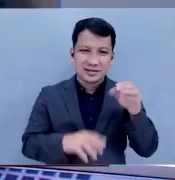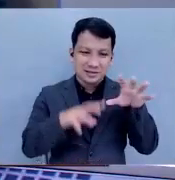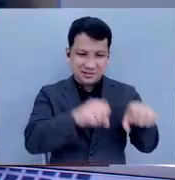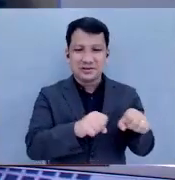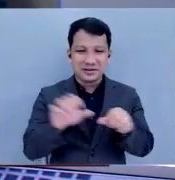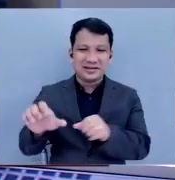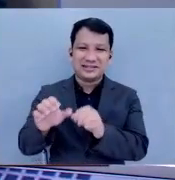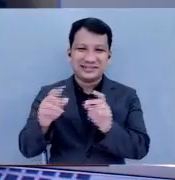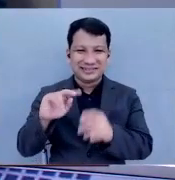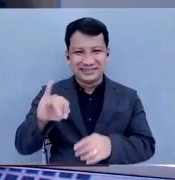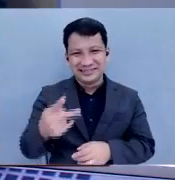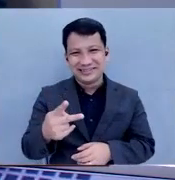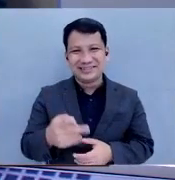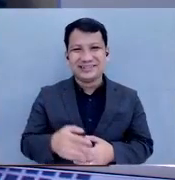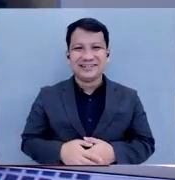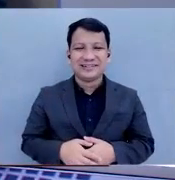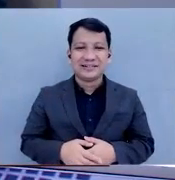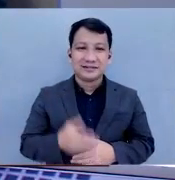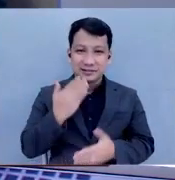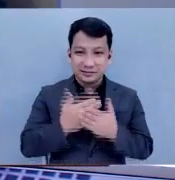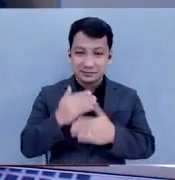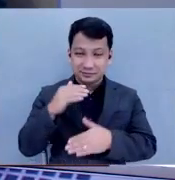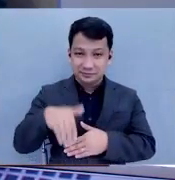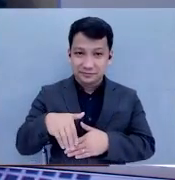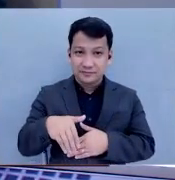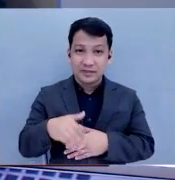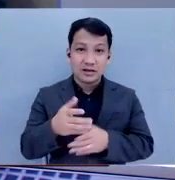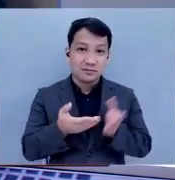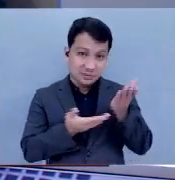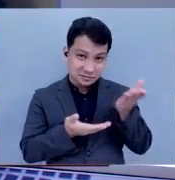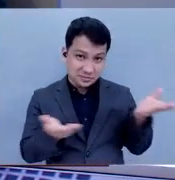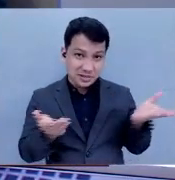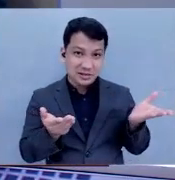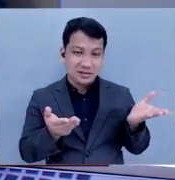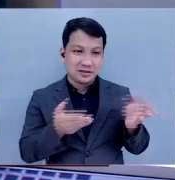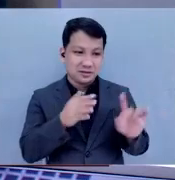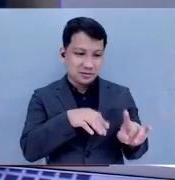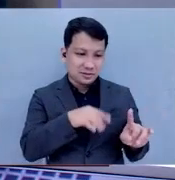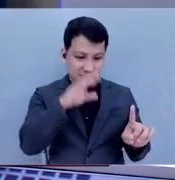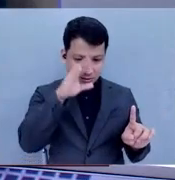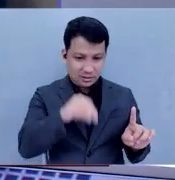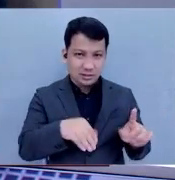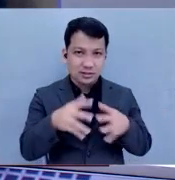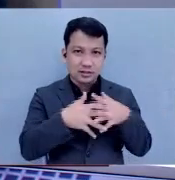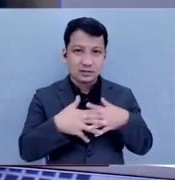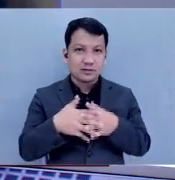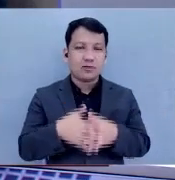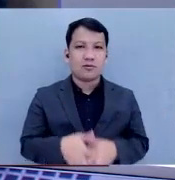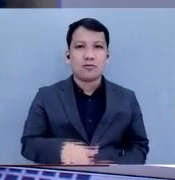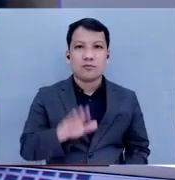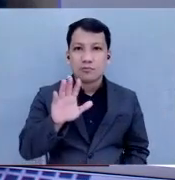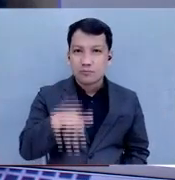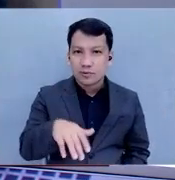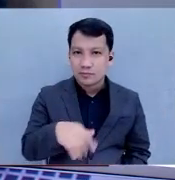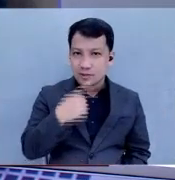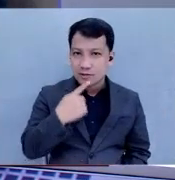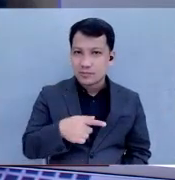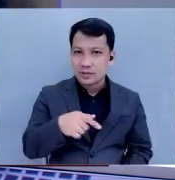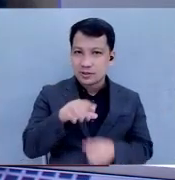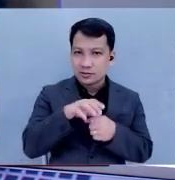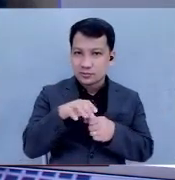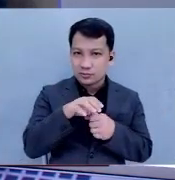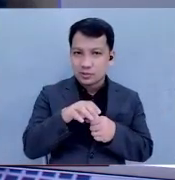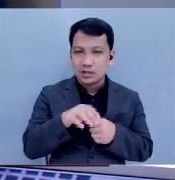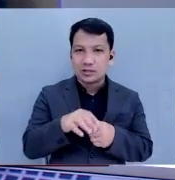Para naman sa ating pabaong pampa-good night kakaibang treat ang natanggap ng isang batang lalaki sa Amerika o ah bu imbes sa chocolate susi